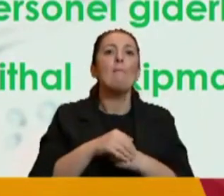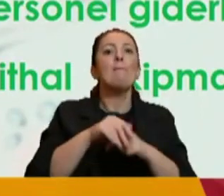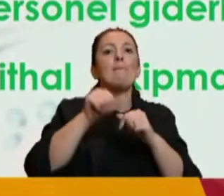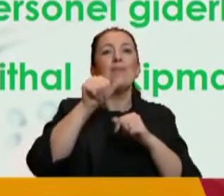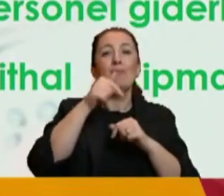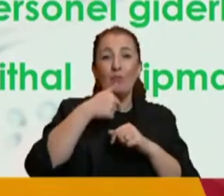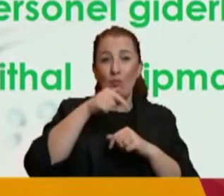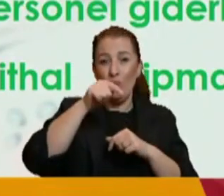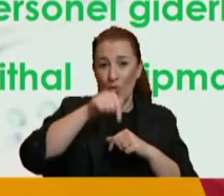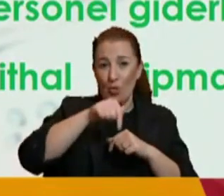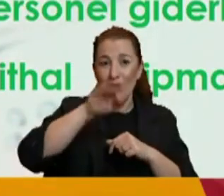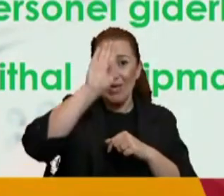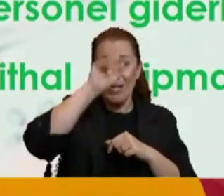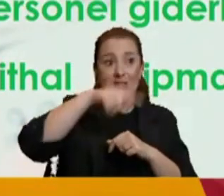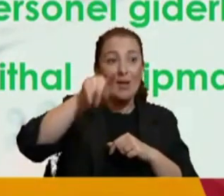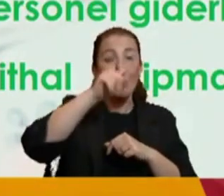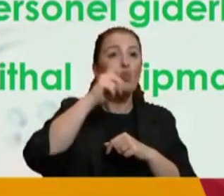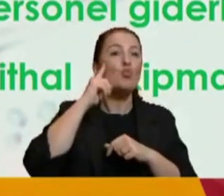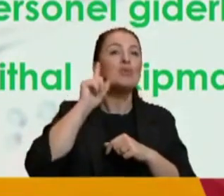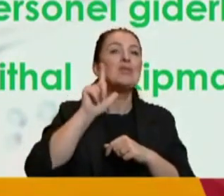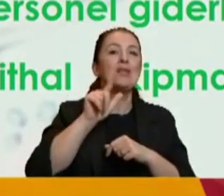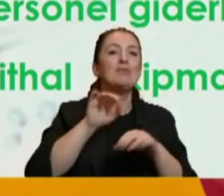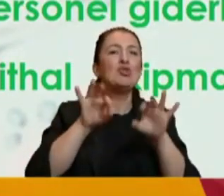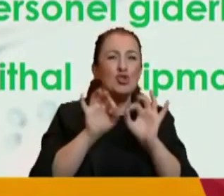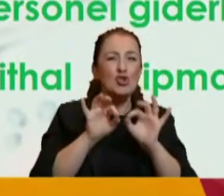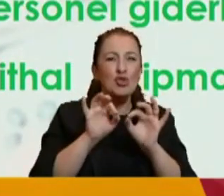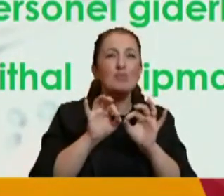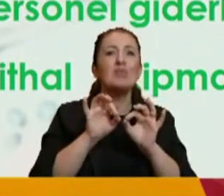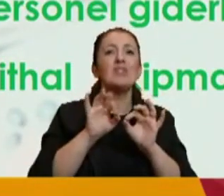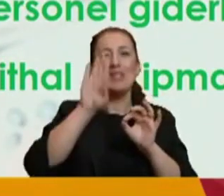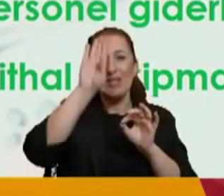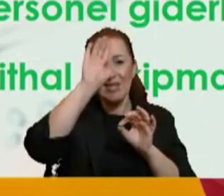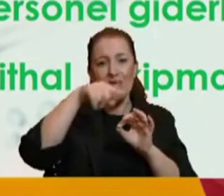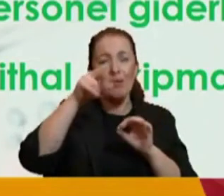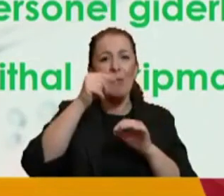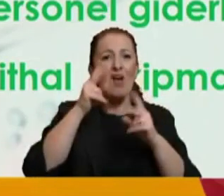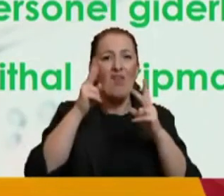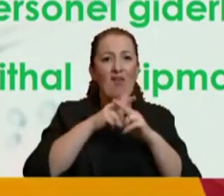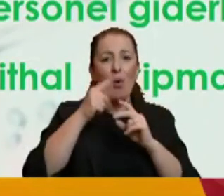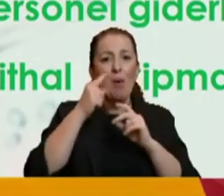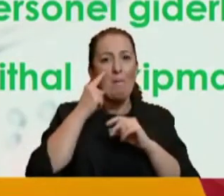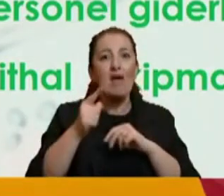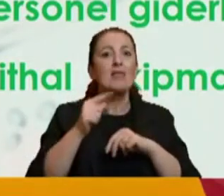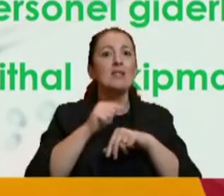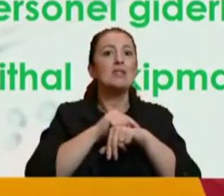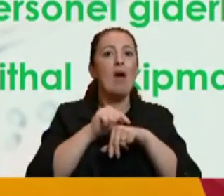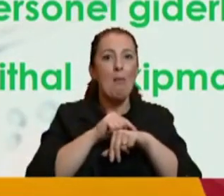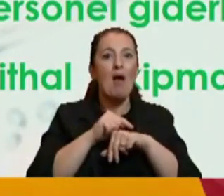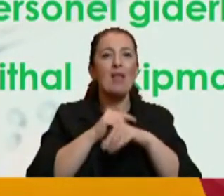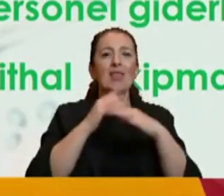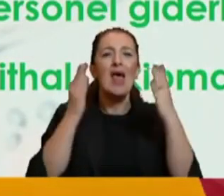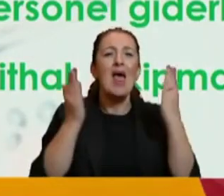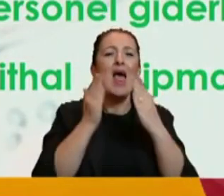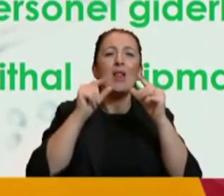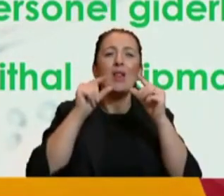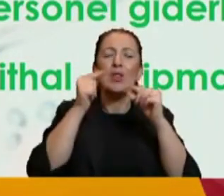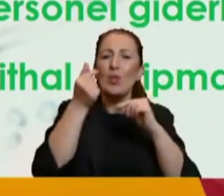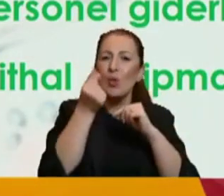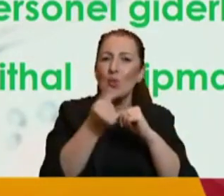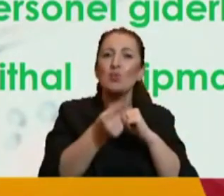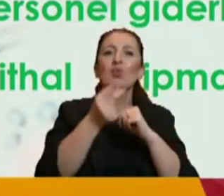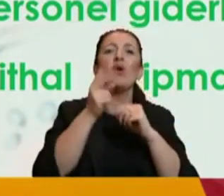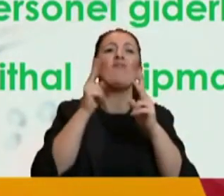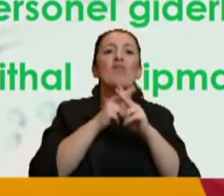İstanbul'dan duyması lazım şu anda zaten istanbullar faturalarına baktığın zaman en düşük faturanın